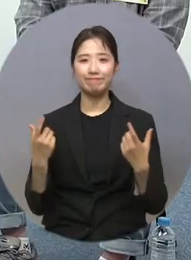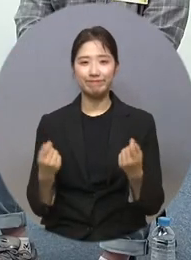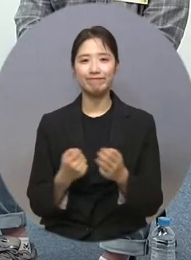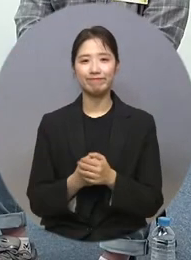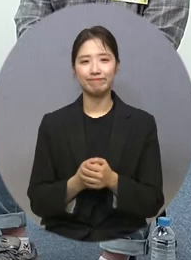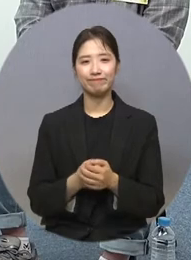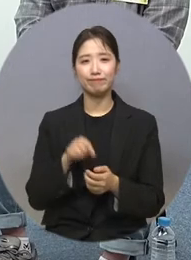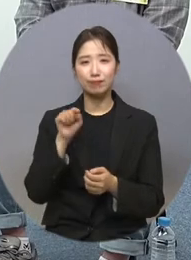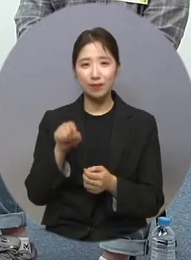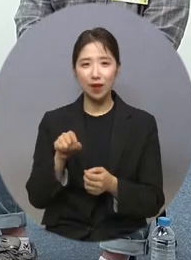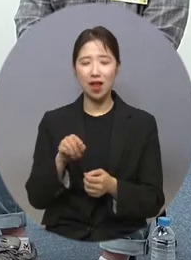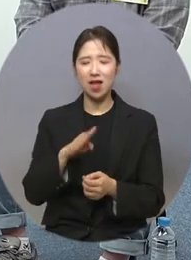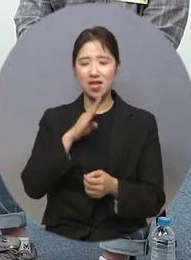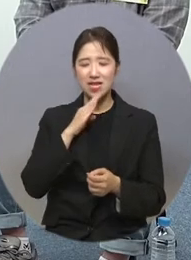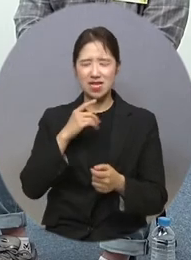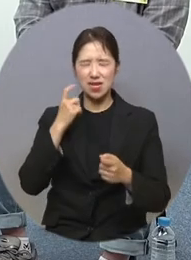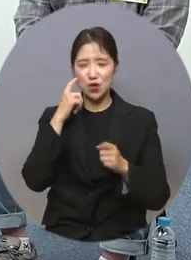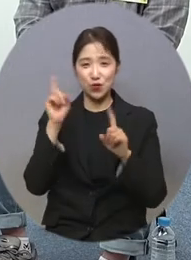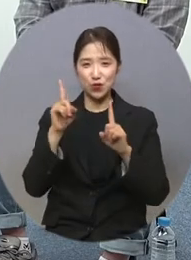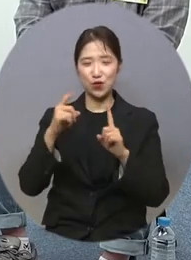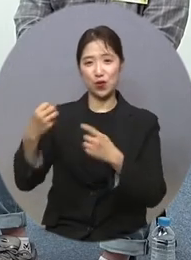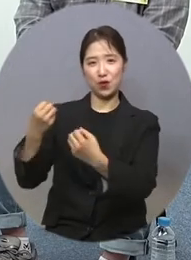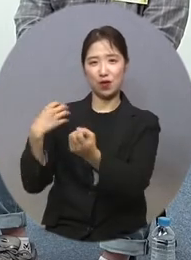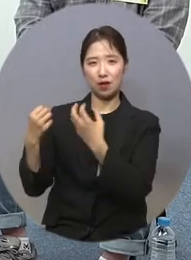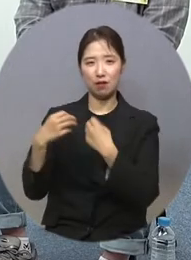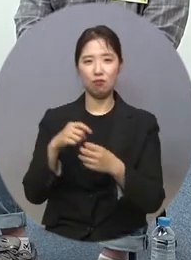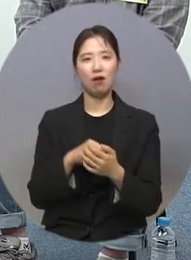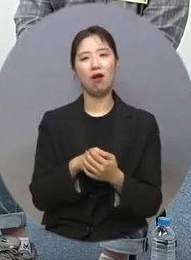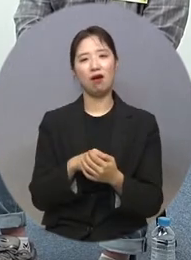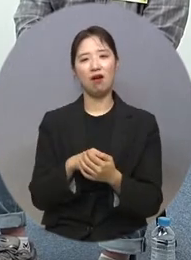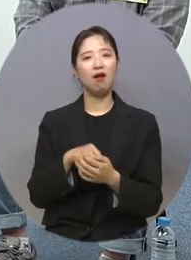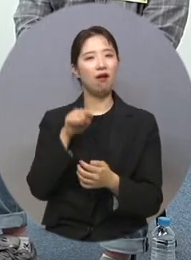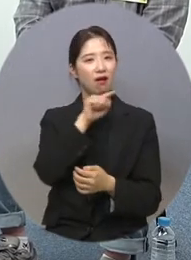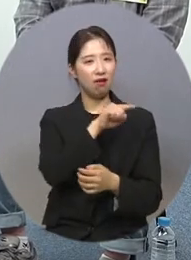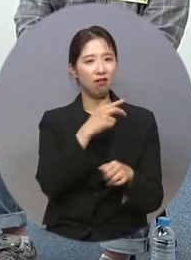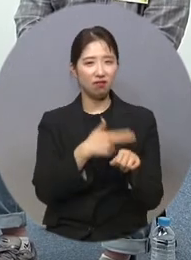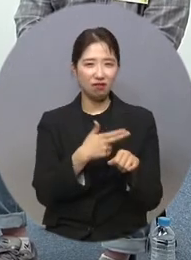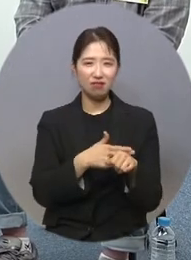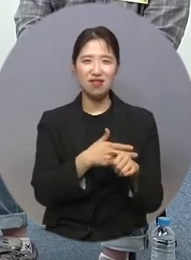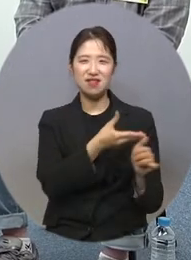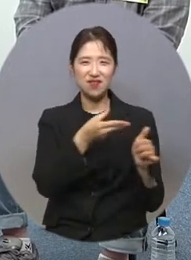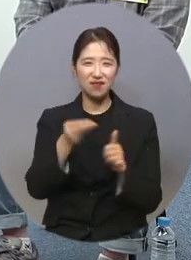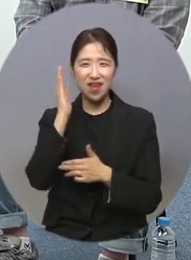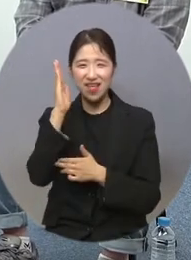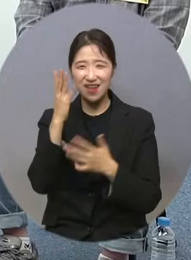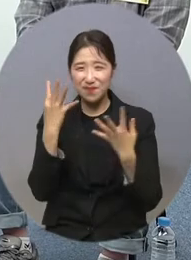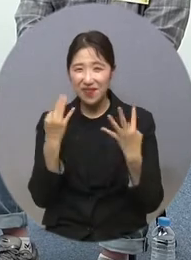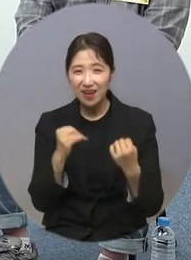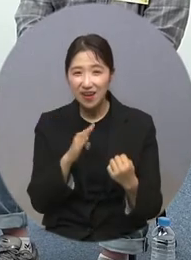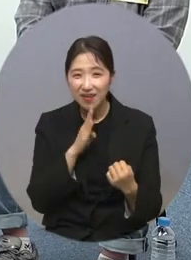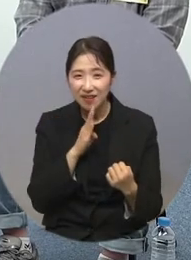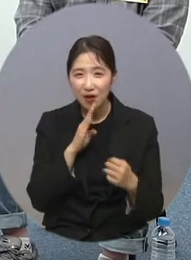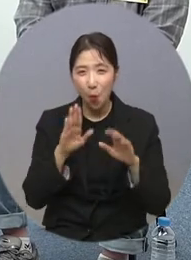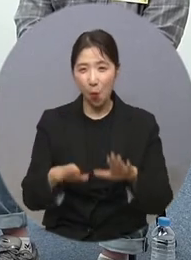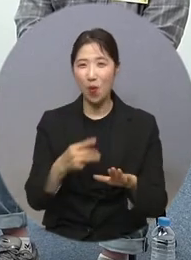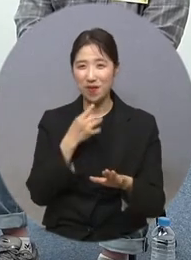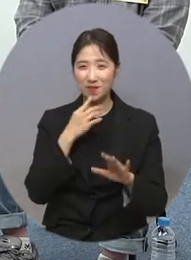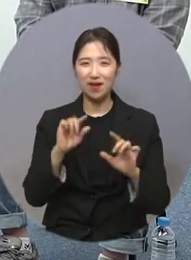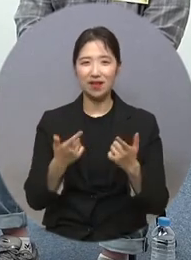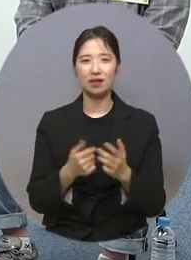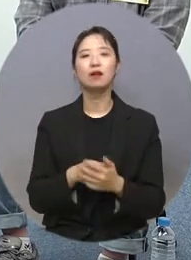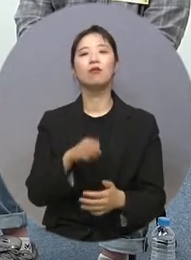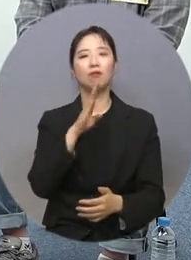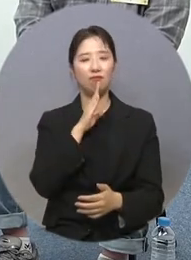이게 생생한 증언으로 근데 우리 민지님은 그 선생님은 많이 이렇게 소환하셨을 것 같아요. 이런 오늘 말고도 그죠?